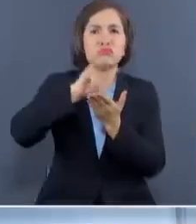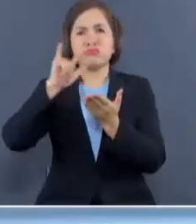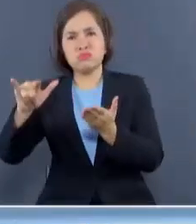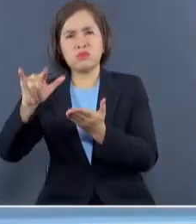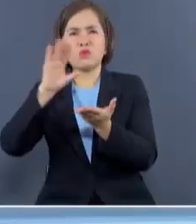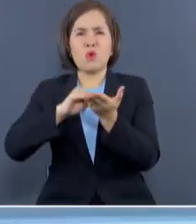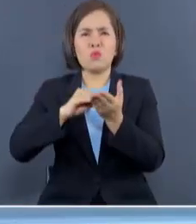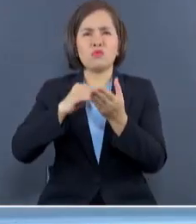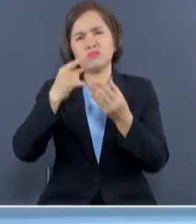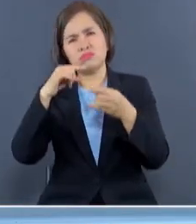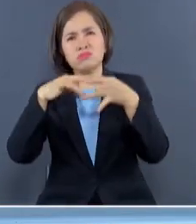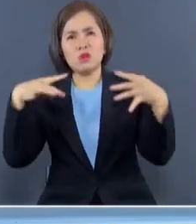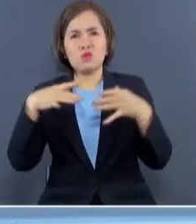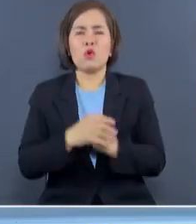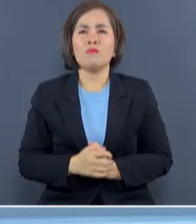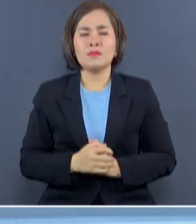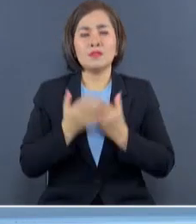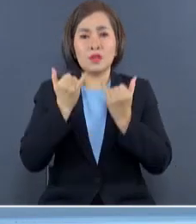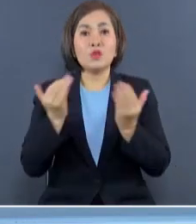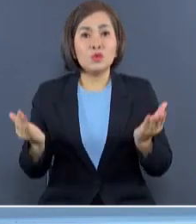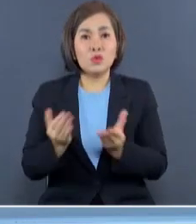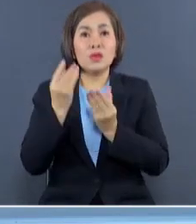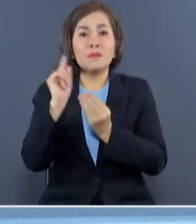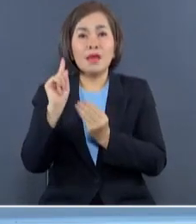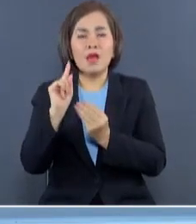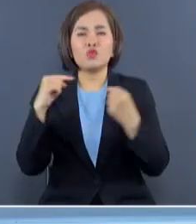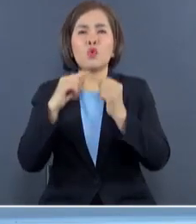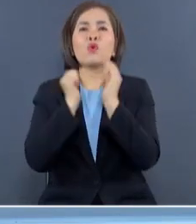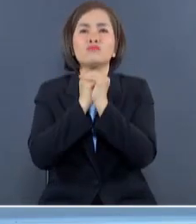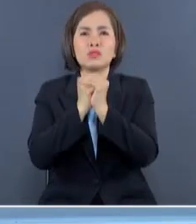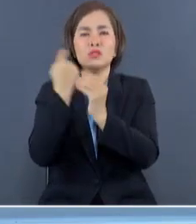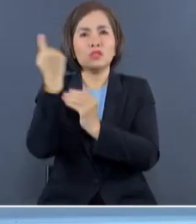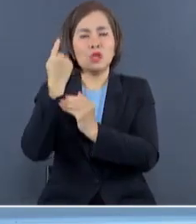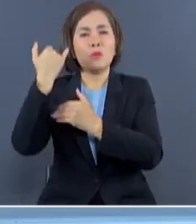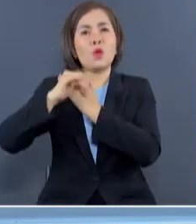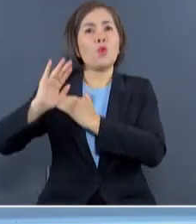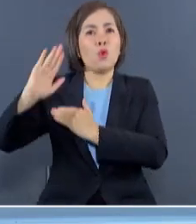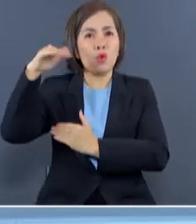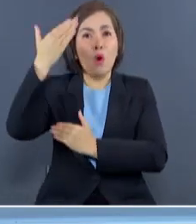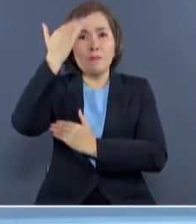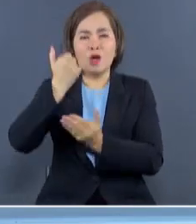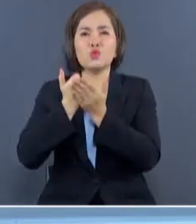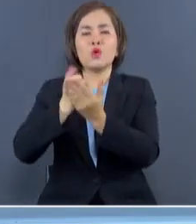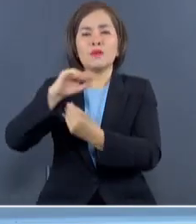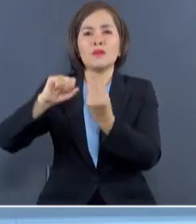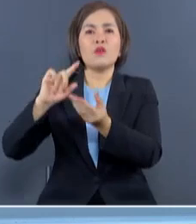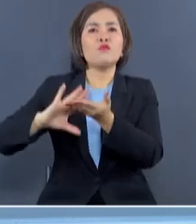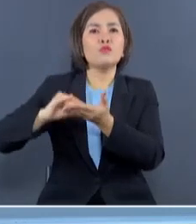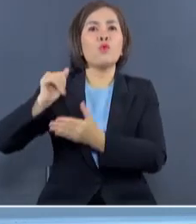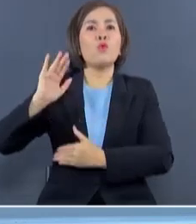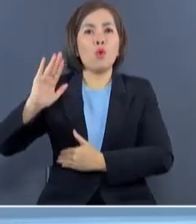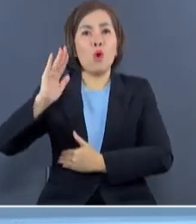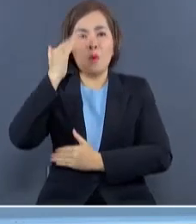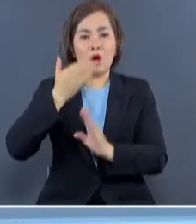อดคล้องกันรวมทั้งทางการจีนตอนนี้ยังส่งเสริมให้คนจีนเนี่ยเที่ยวในประเทศเป็นหลักก่อนเพื่อฟื้นฟูเรื่องของเศรษฐกิจในประเทศของจีนหลังจ